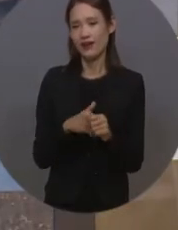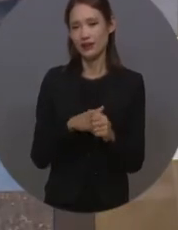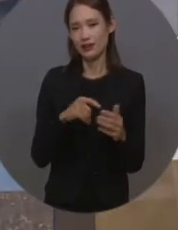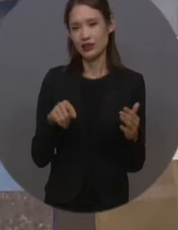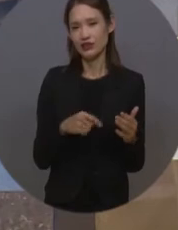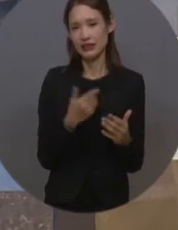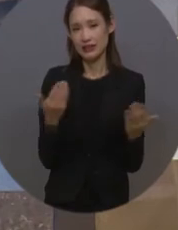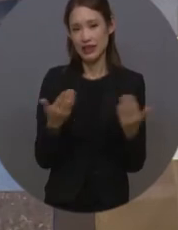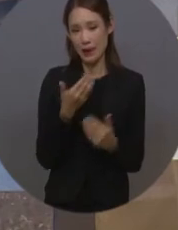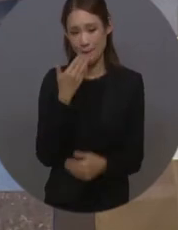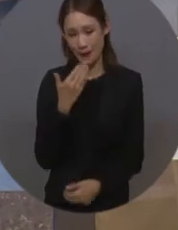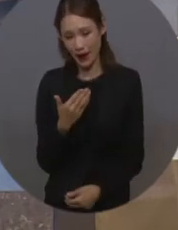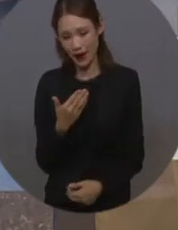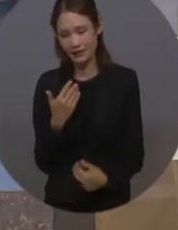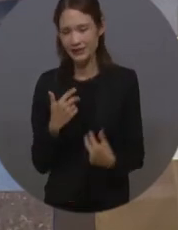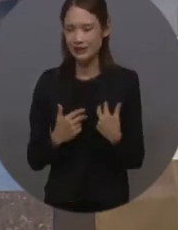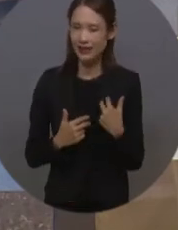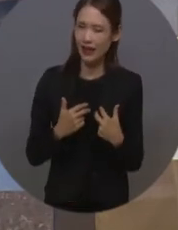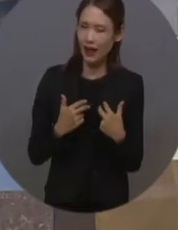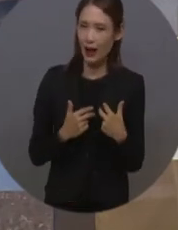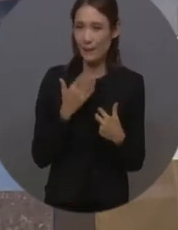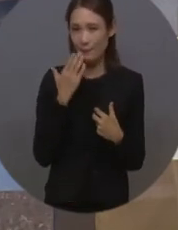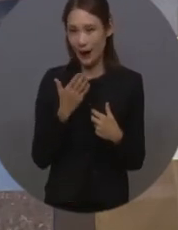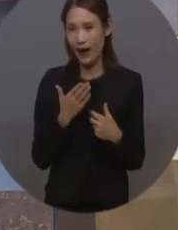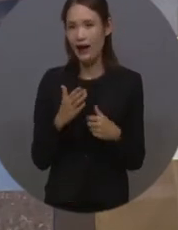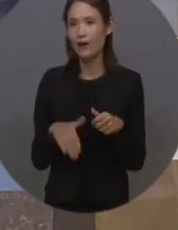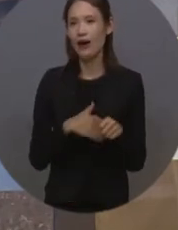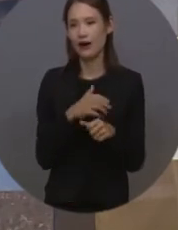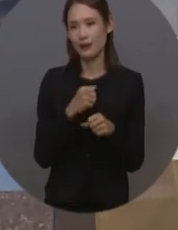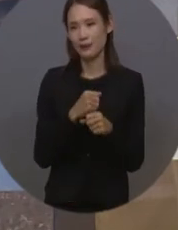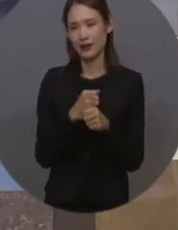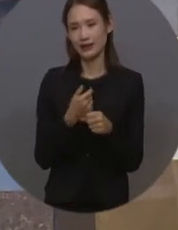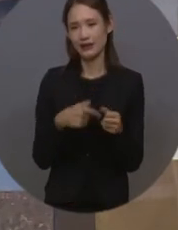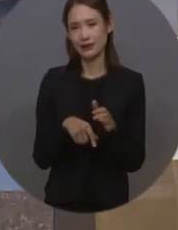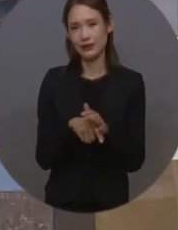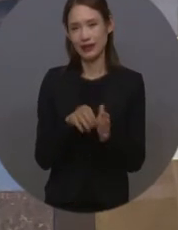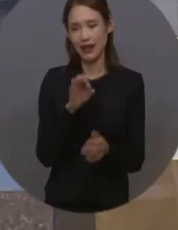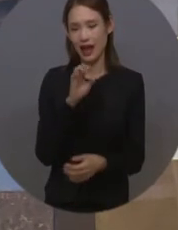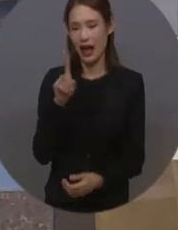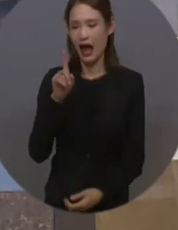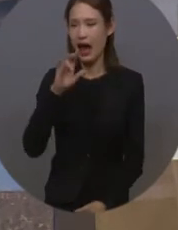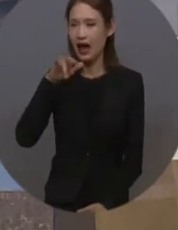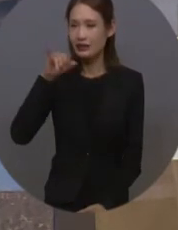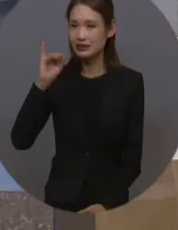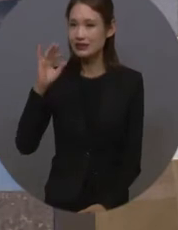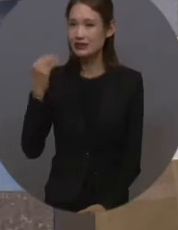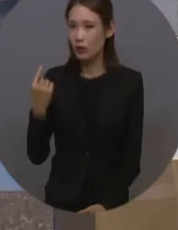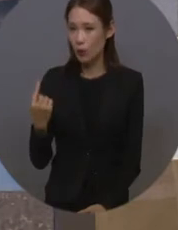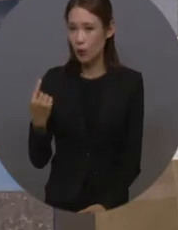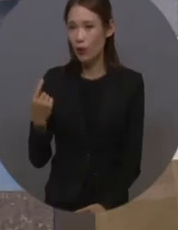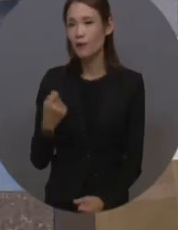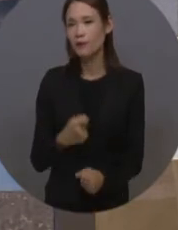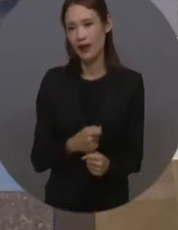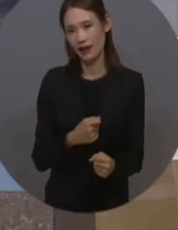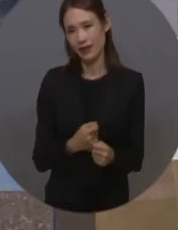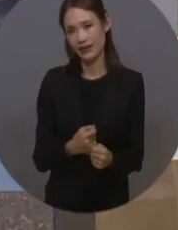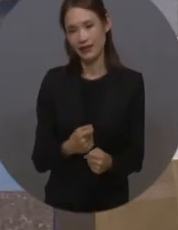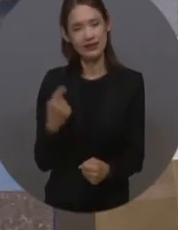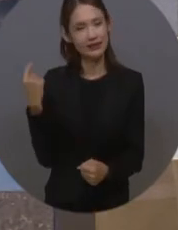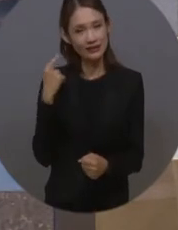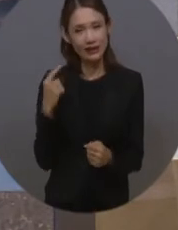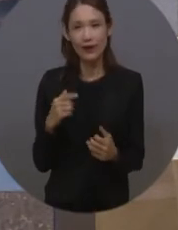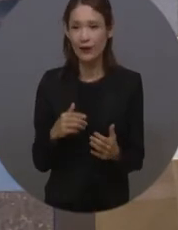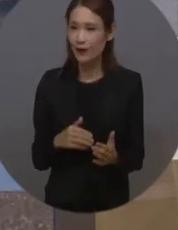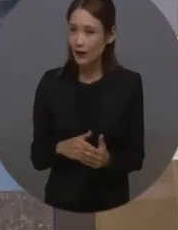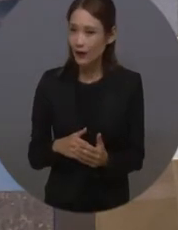수 있고 또 즐겁게 일할 수 있는 환경을 만들어주기 위해서 이 아지오라는 브랜드를 만들게 되셨다고 말씀해 주셨는데요. 네. 그럼